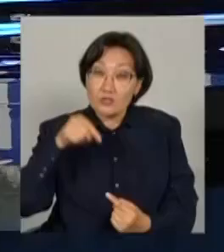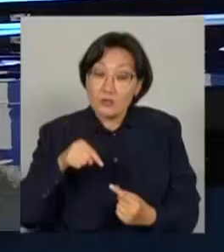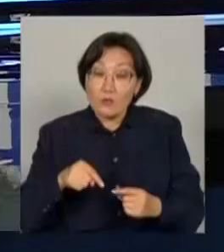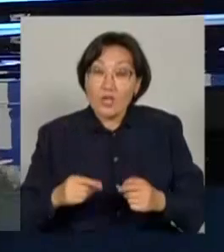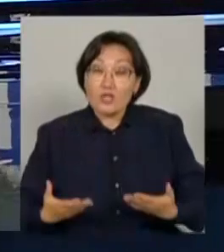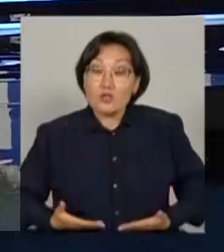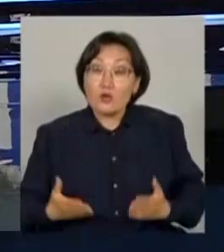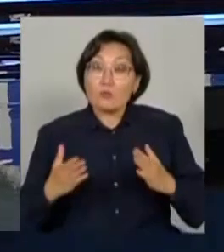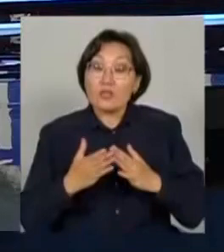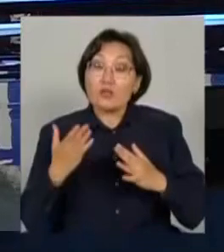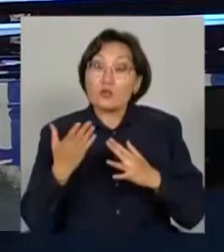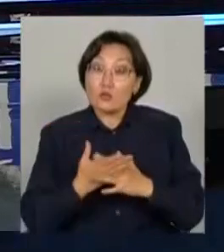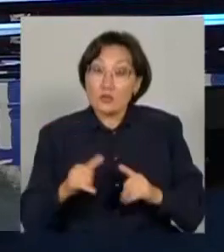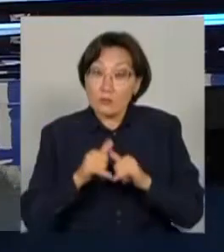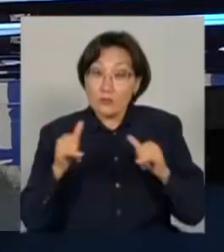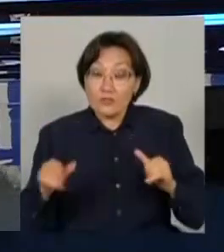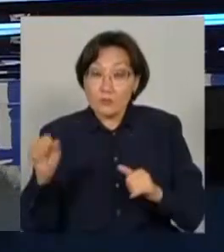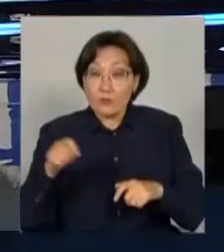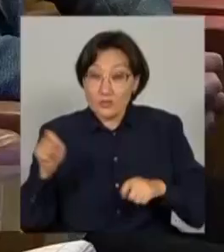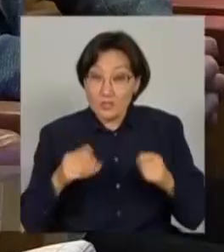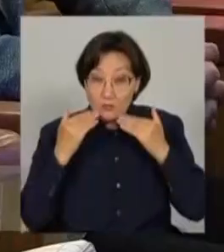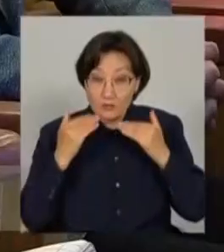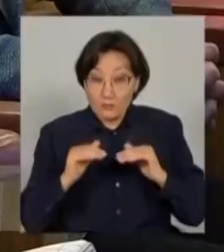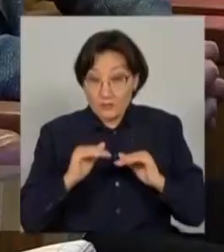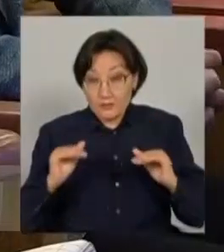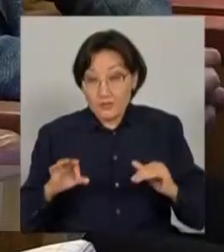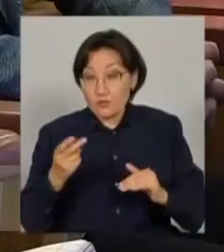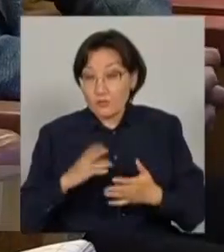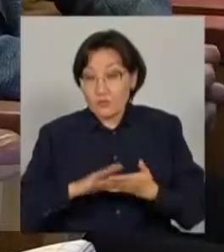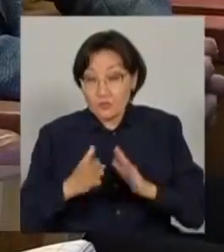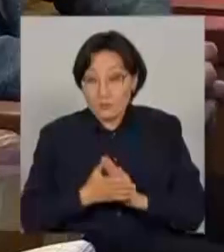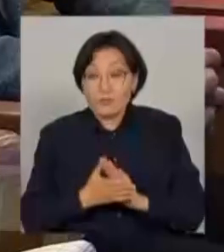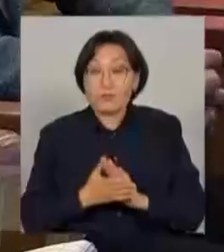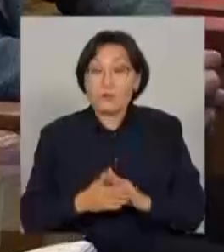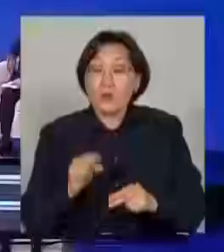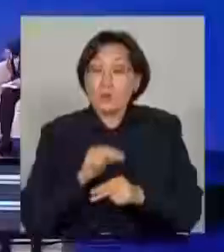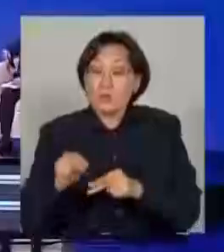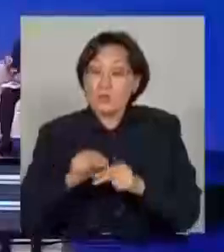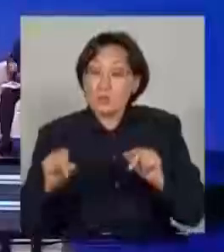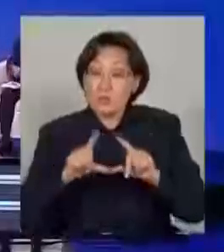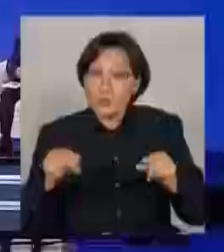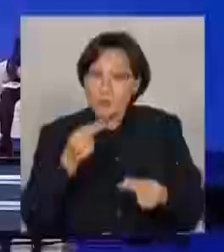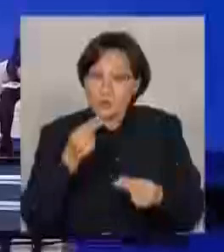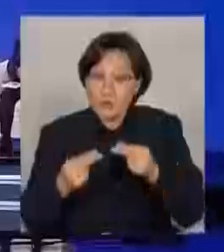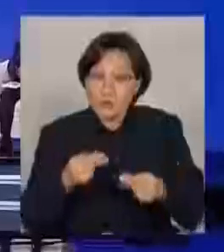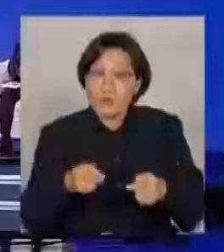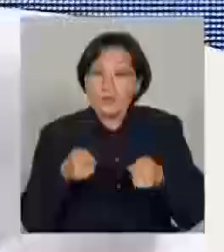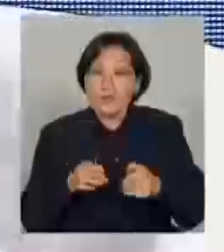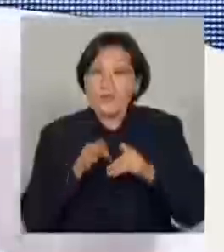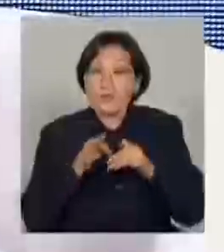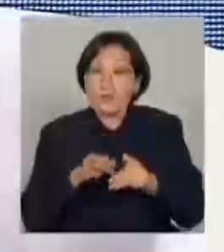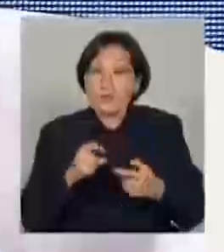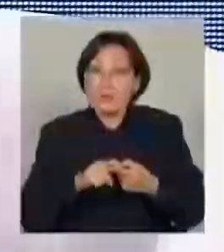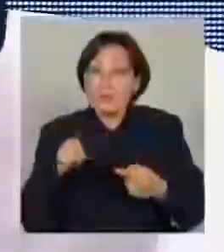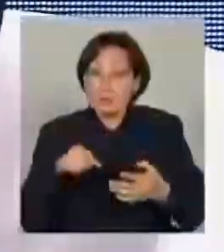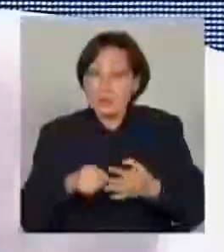үйге квота көбеймек. Алматыдағы тамыз кеңесінің соңында балалардың әл-ауқатының индексіне, білім беру мекемелерінде тамақтануды ұйымдастыруға байланысты